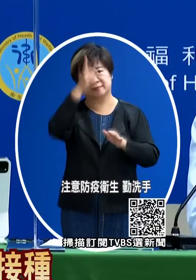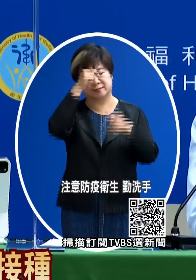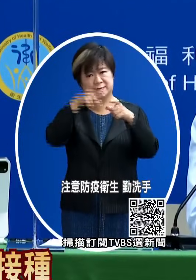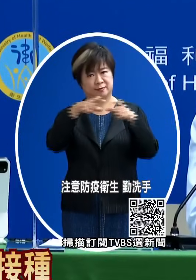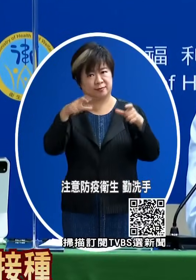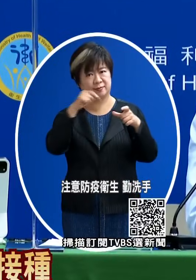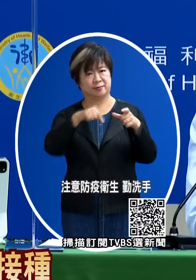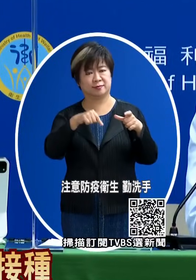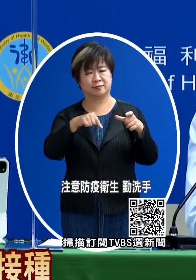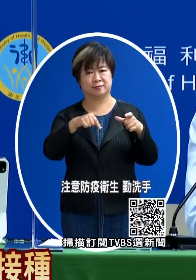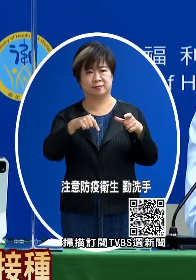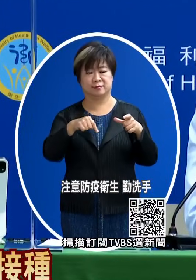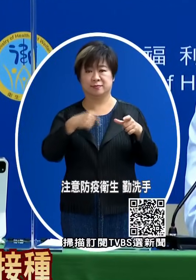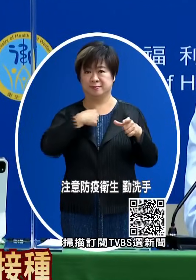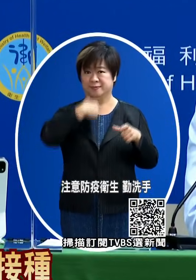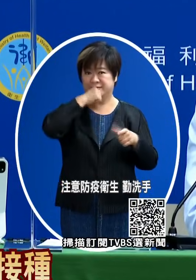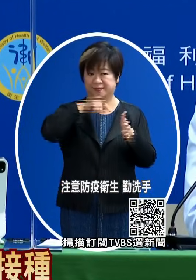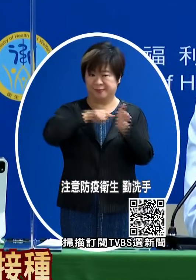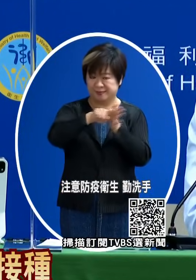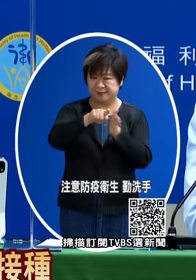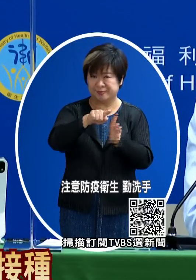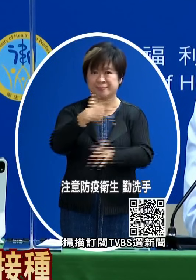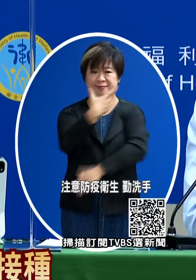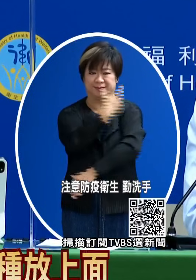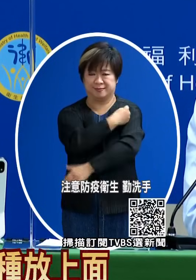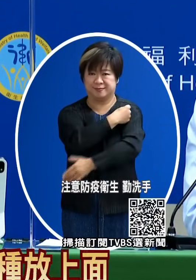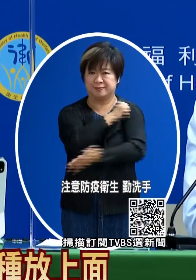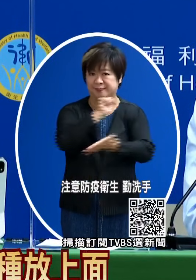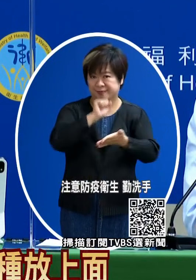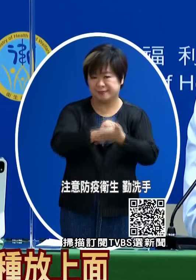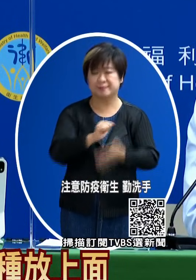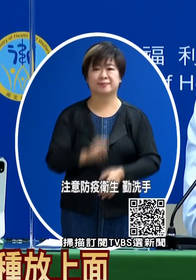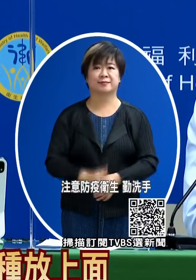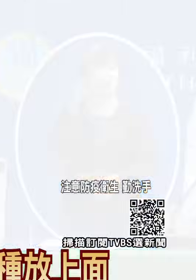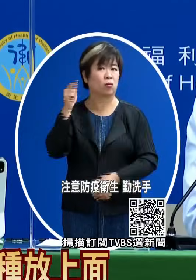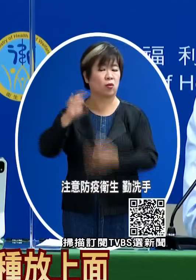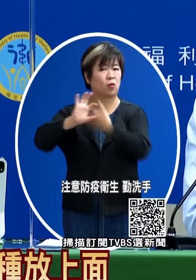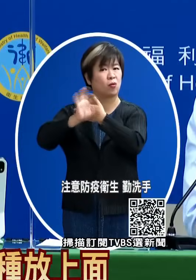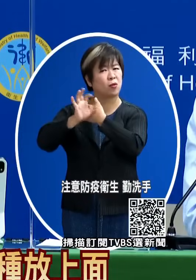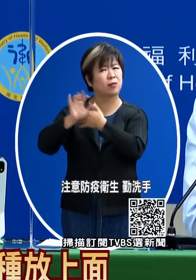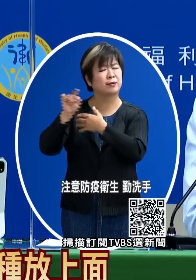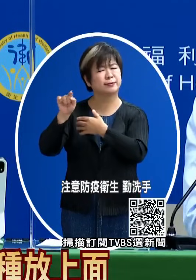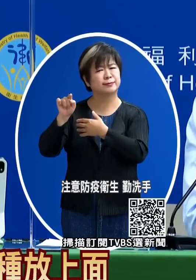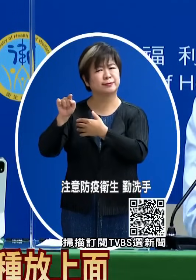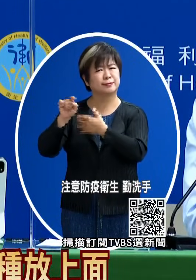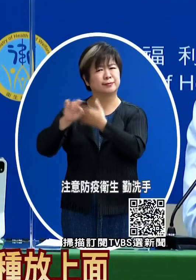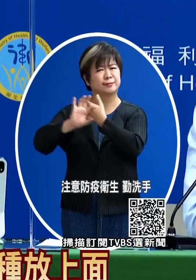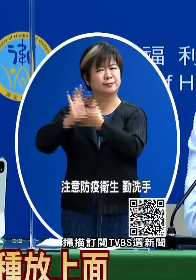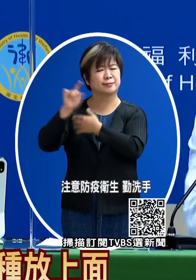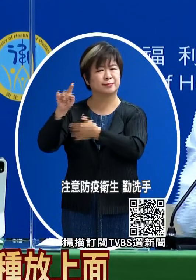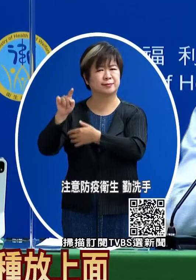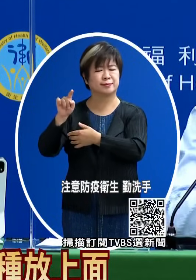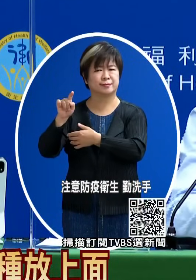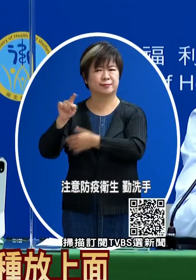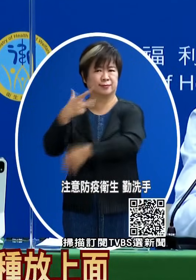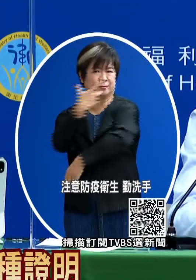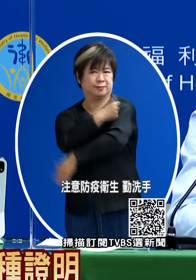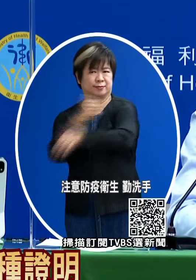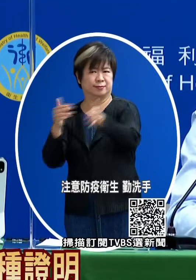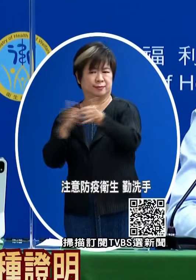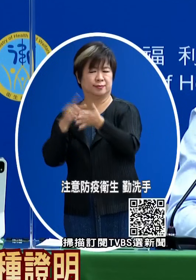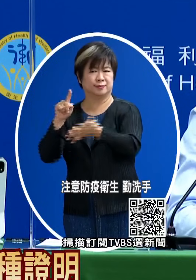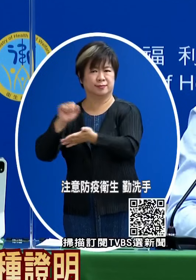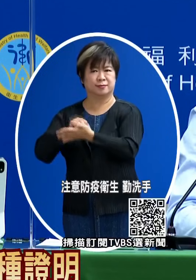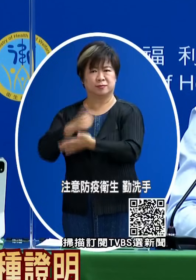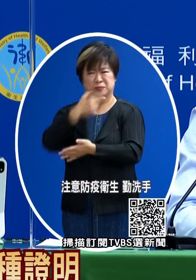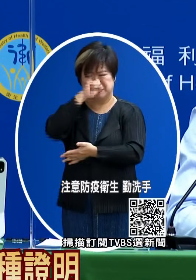卡其实只供国内的接种啦。那不过他如果国外接种放在上面去，其实最好是